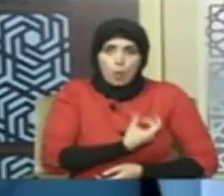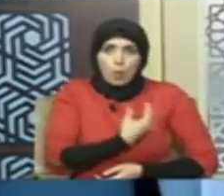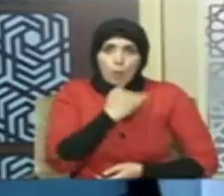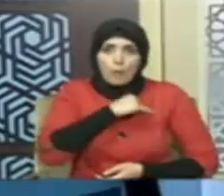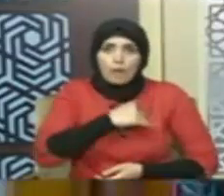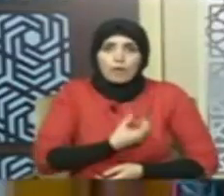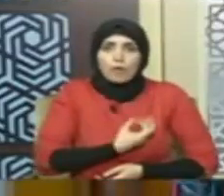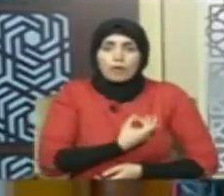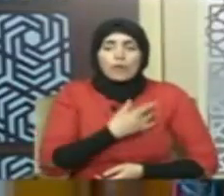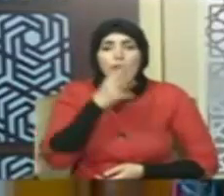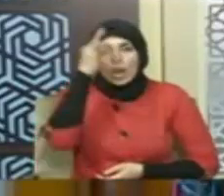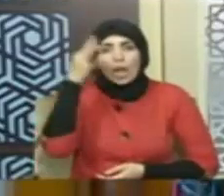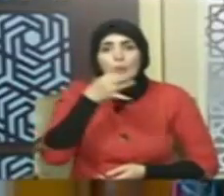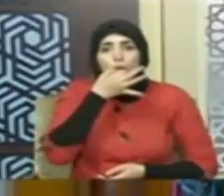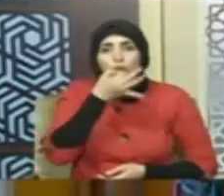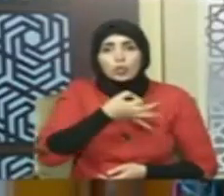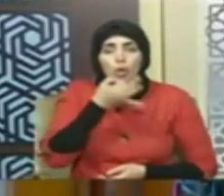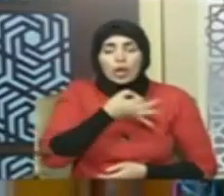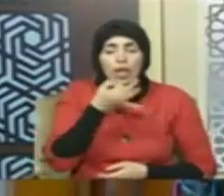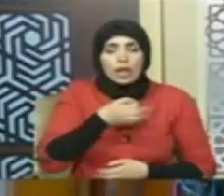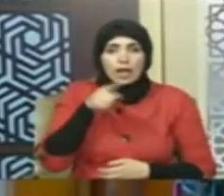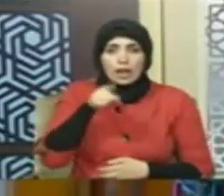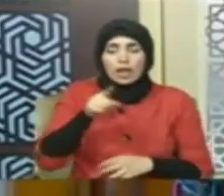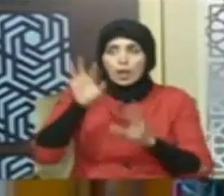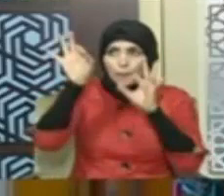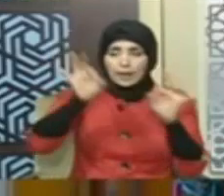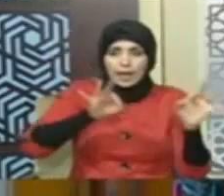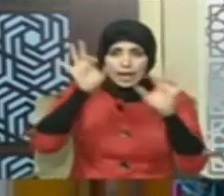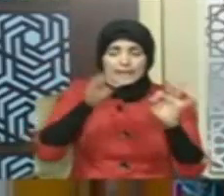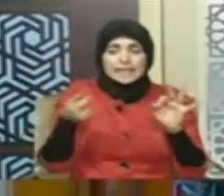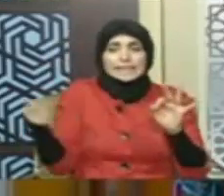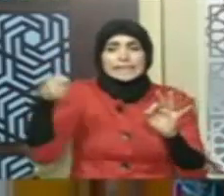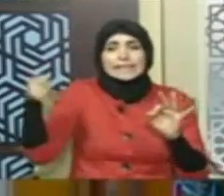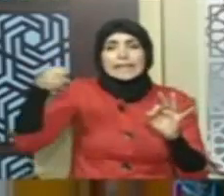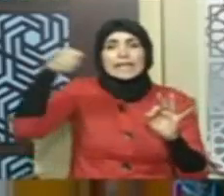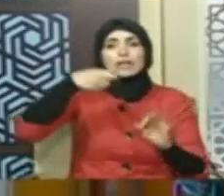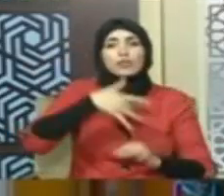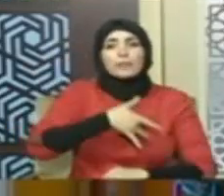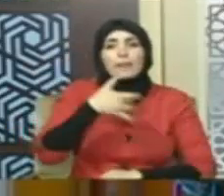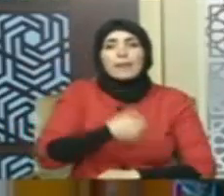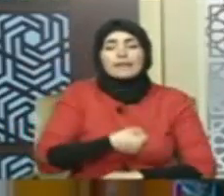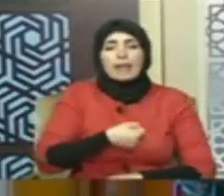وإذا تليت عليهم آياته زادتهم إيمانا